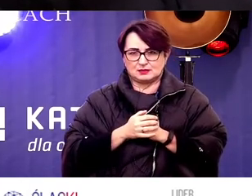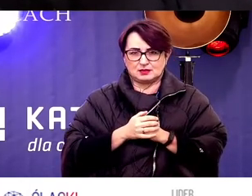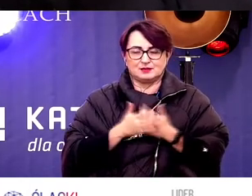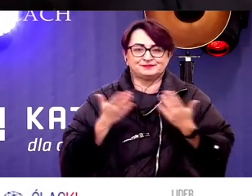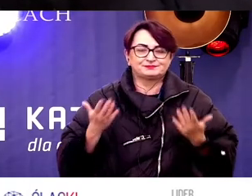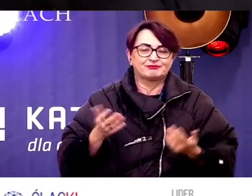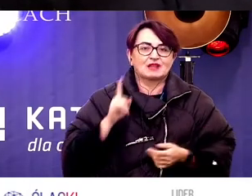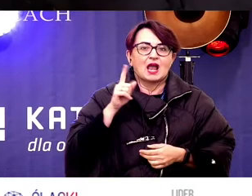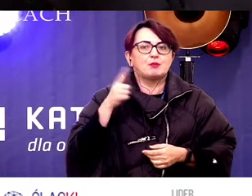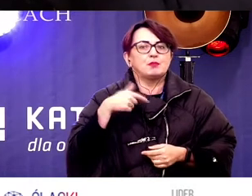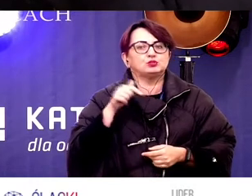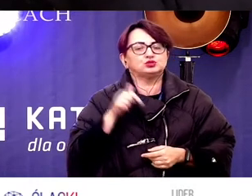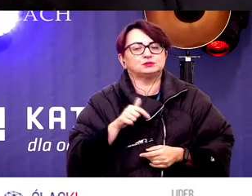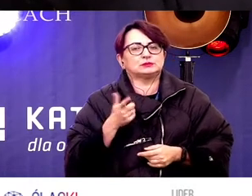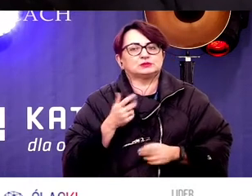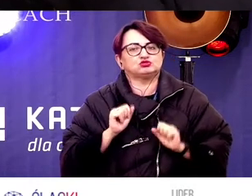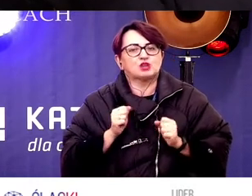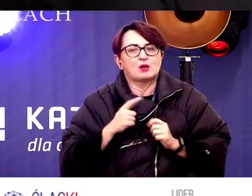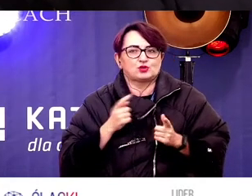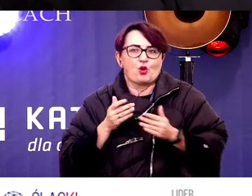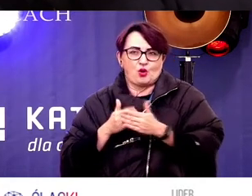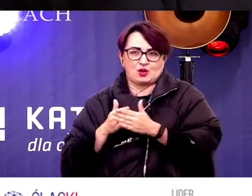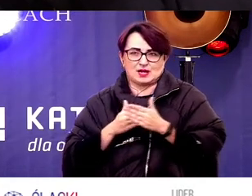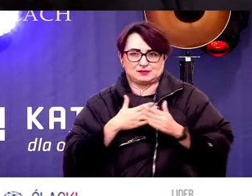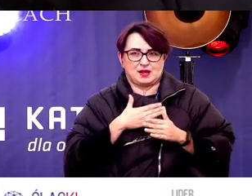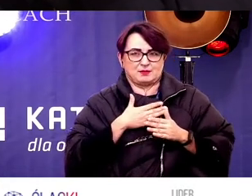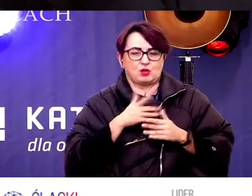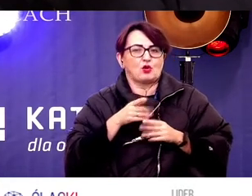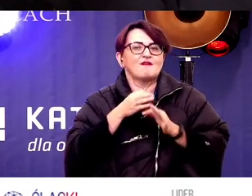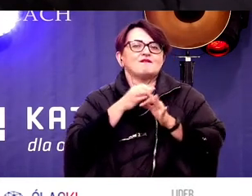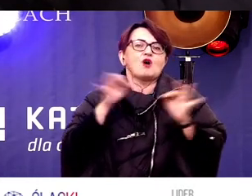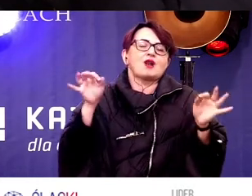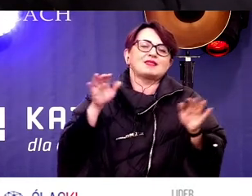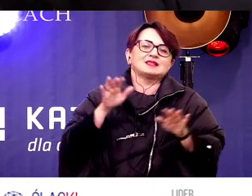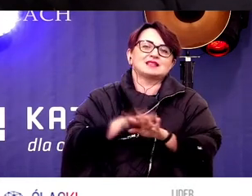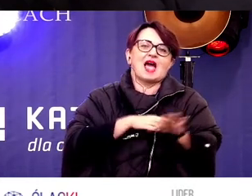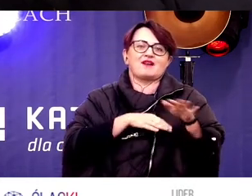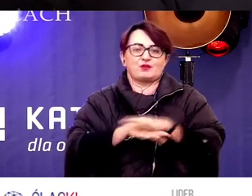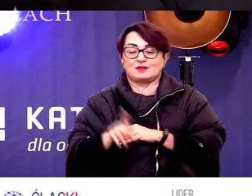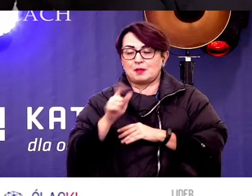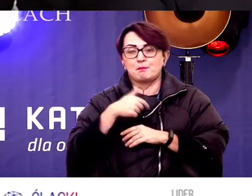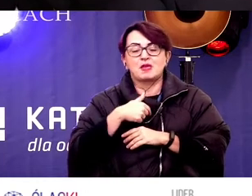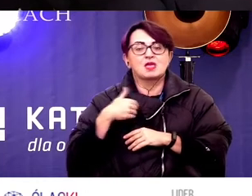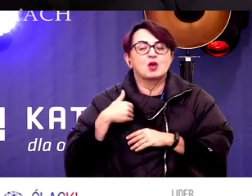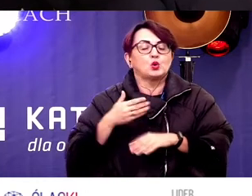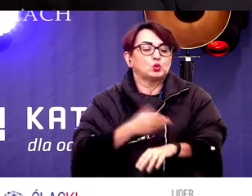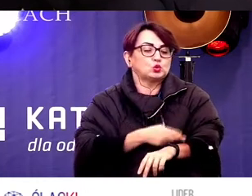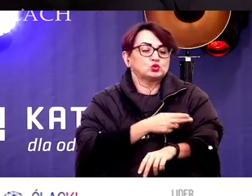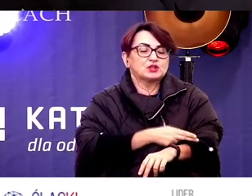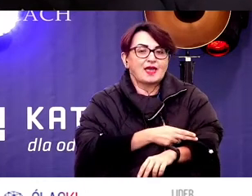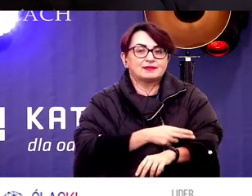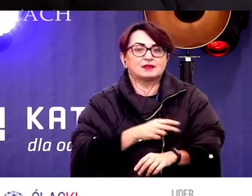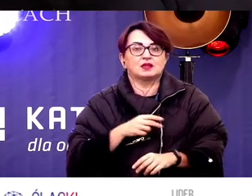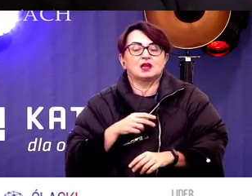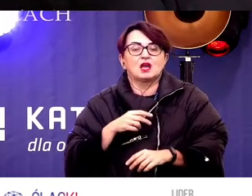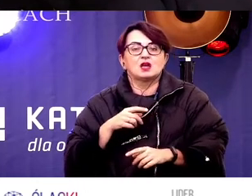no ale jednak musimy działać w pewnych ramach, ograniczeniach. To nie jest wolny zawód. Znaczy my jesteśmy urzędnikami apolitycznymi służby